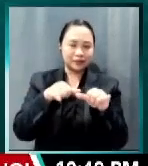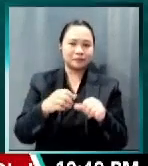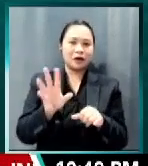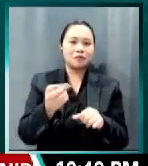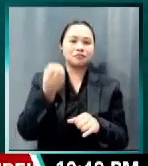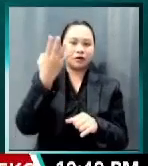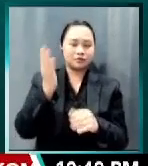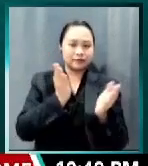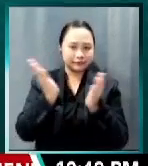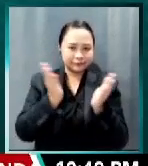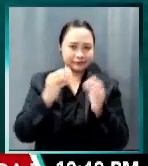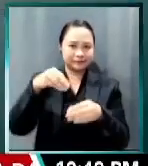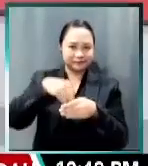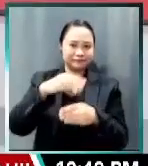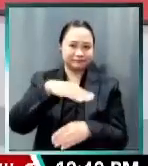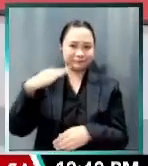isla.